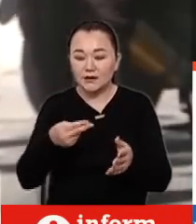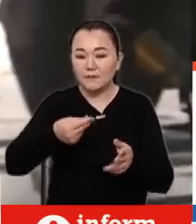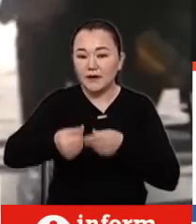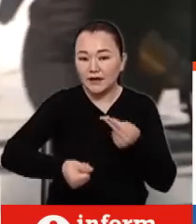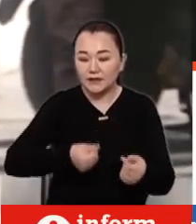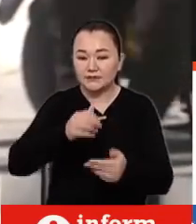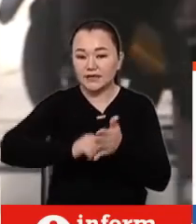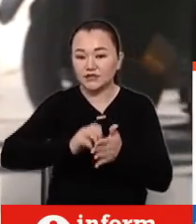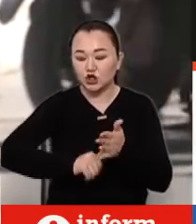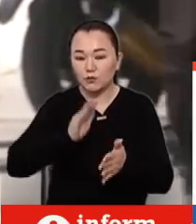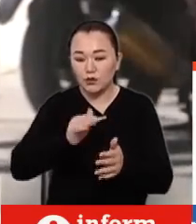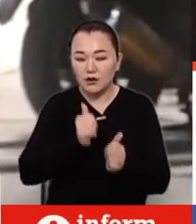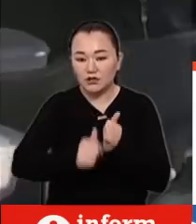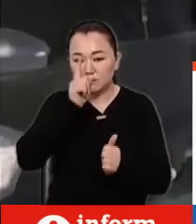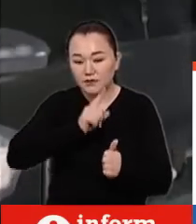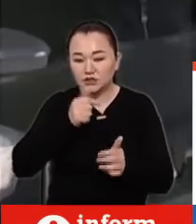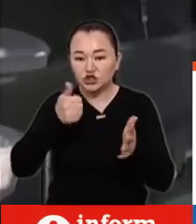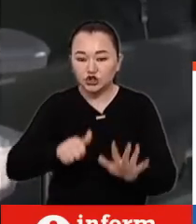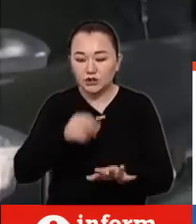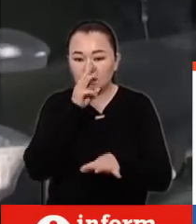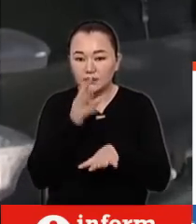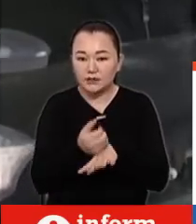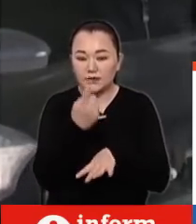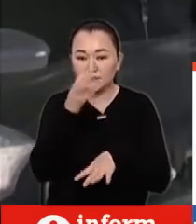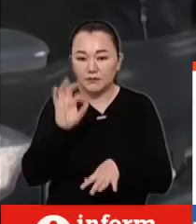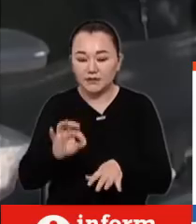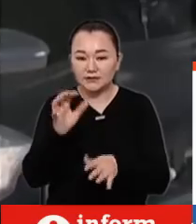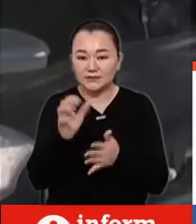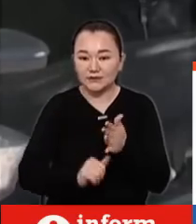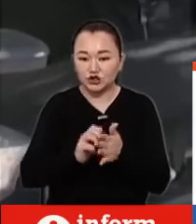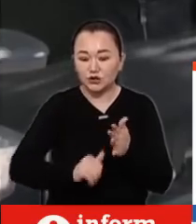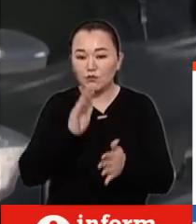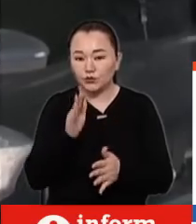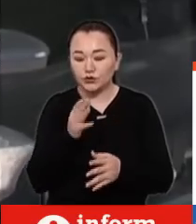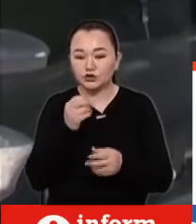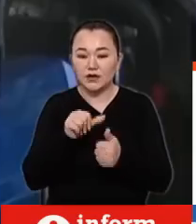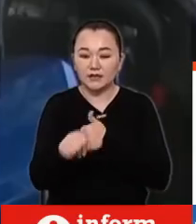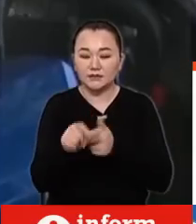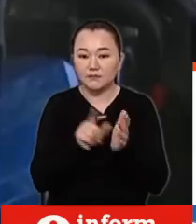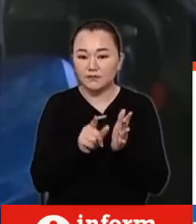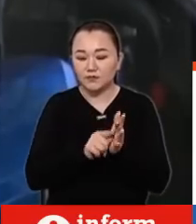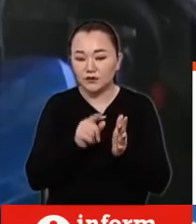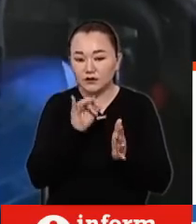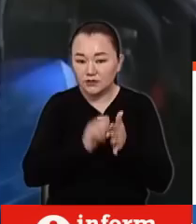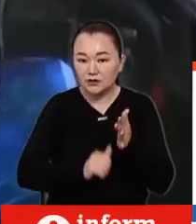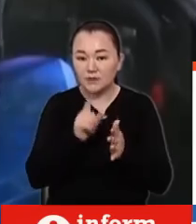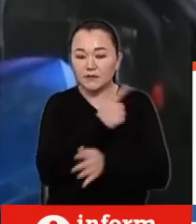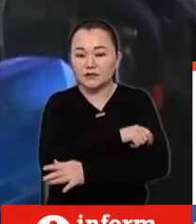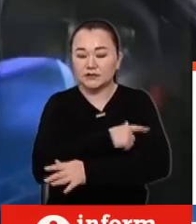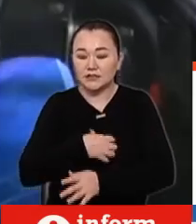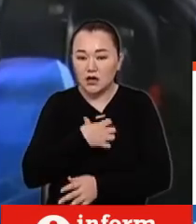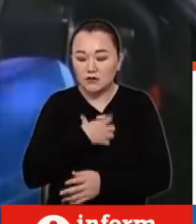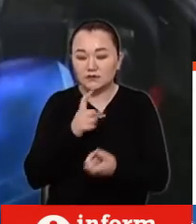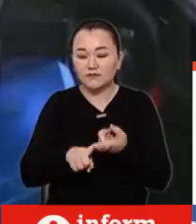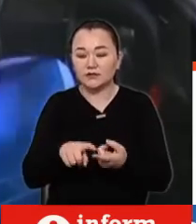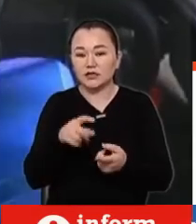ұстап қалады. Яғни ай сайын жарты жылдық табыстың 1% алып отырады. Одан бөлек зейнетақы жарнасы, медициналық сақтандыру